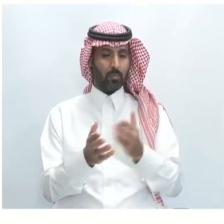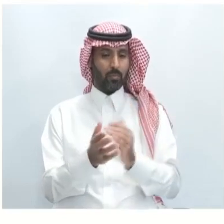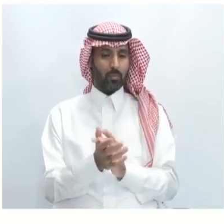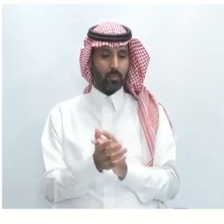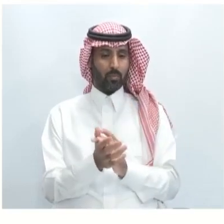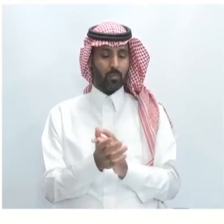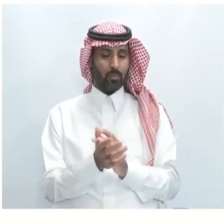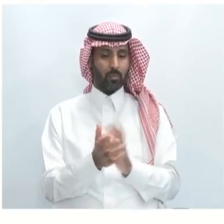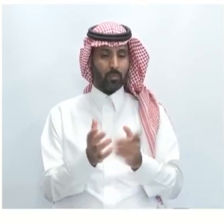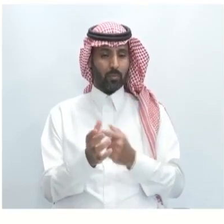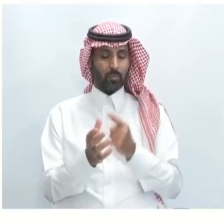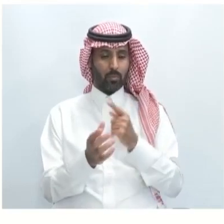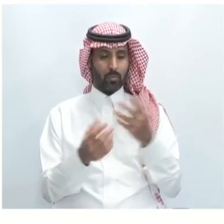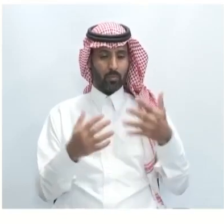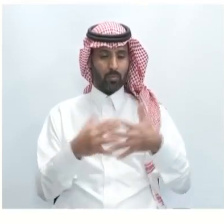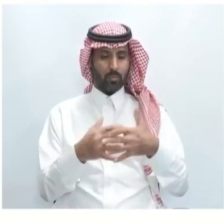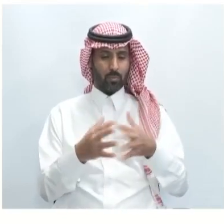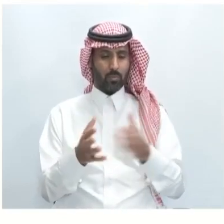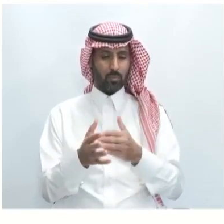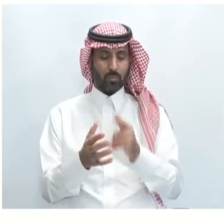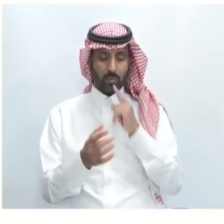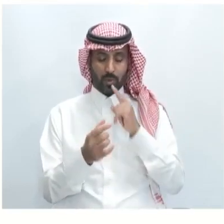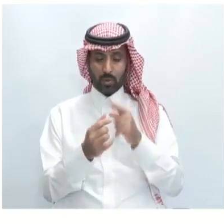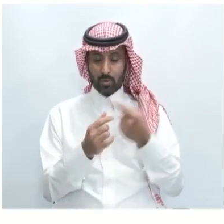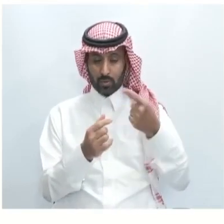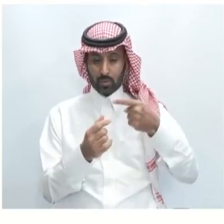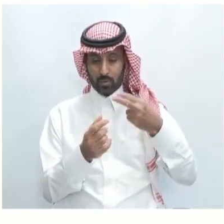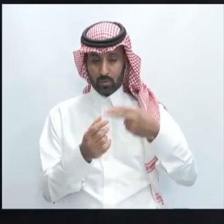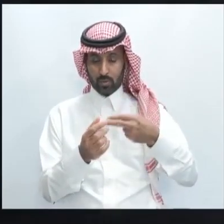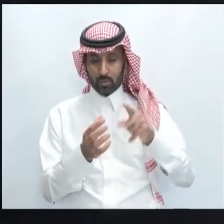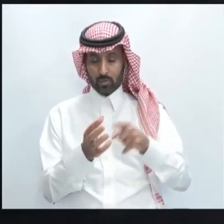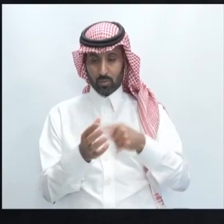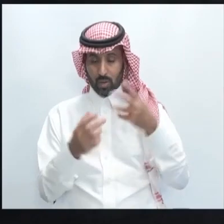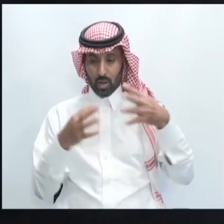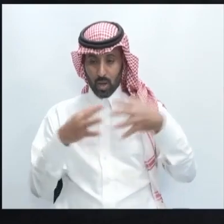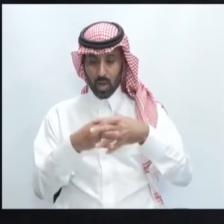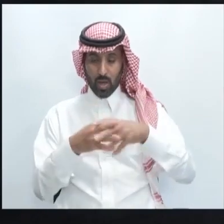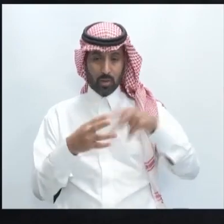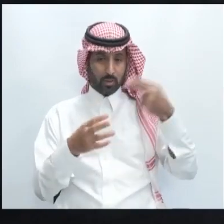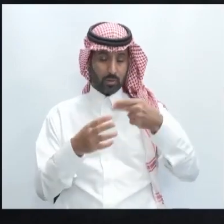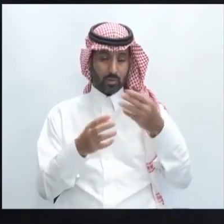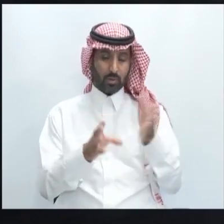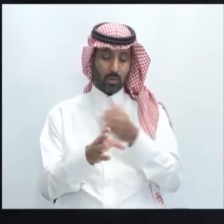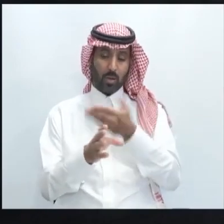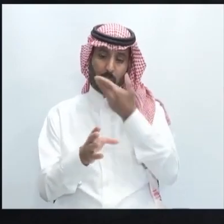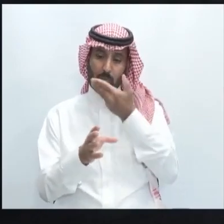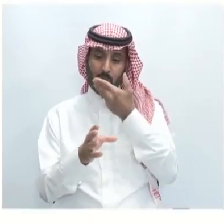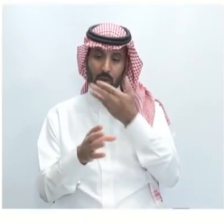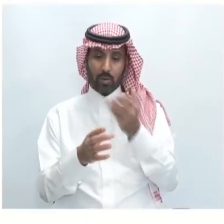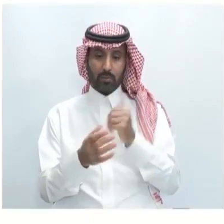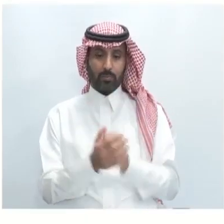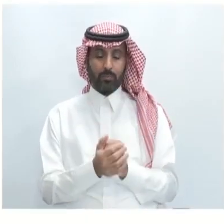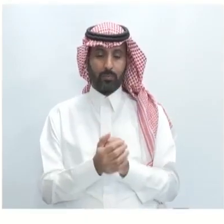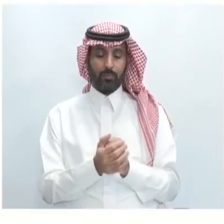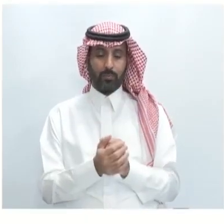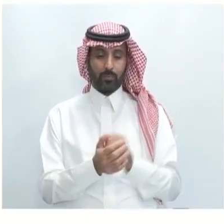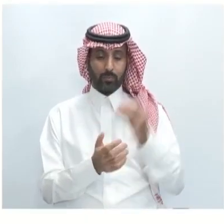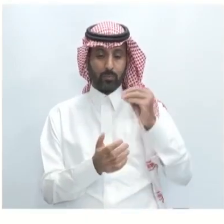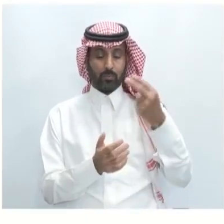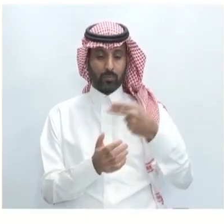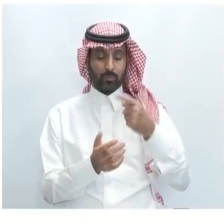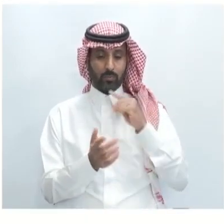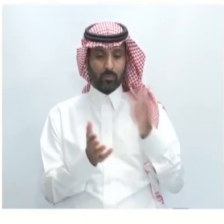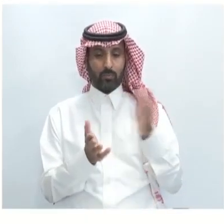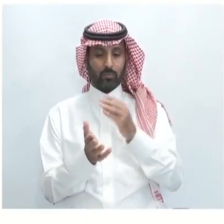عن ارتباط بين الهيدروجين والهيدروكسيل عندما جمع ان نجمعها في الصيغه عامه سيعطيني بهذا الشكل